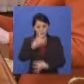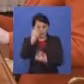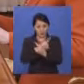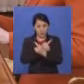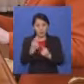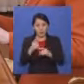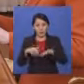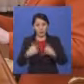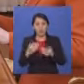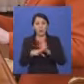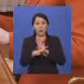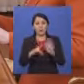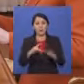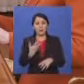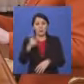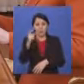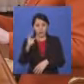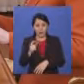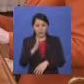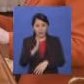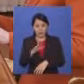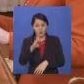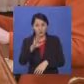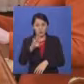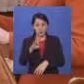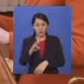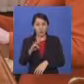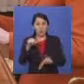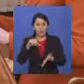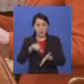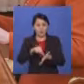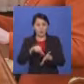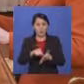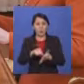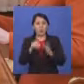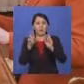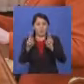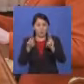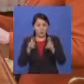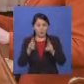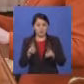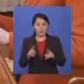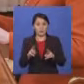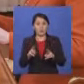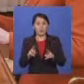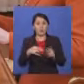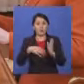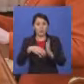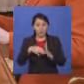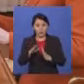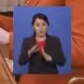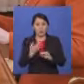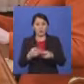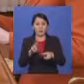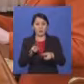берілді. Іріктеуден 50 адам өтеді. Анар Жайылғанова үміткерлерге қойылған критерийлер мен біліктілік талаптарының күшейтілгенін туралы